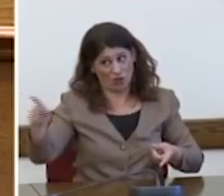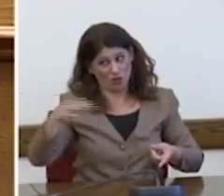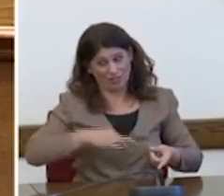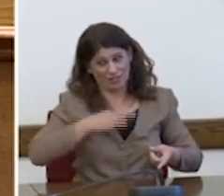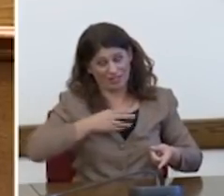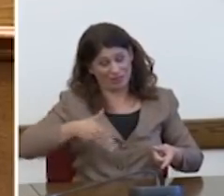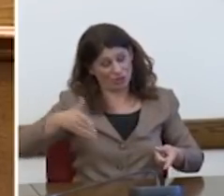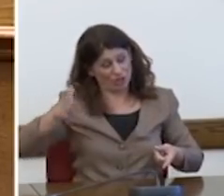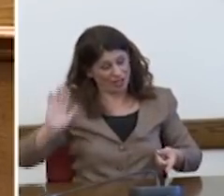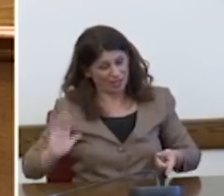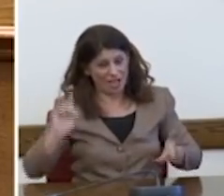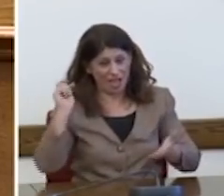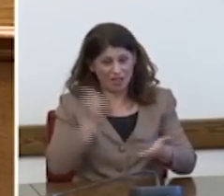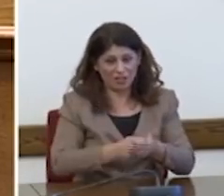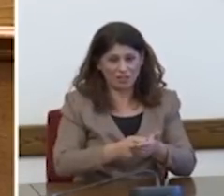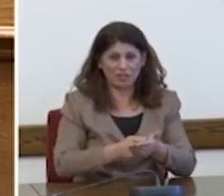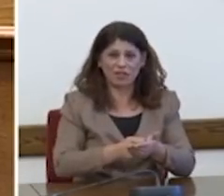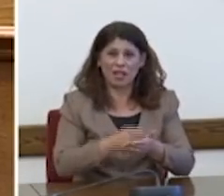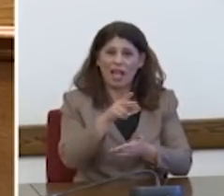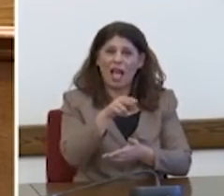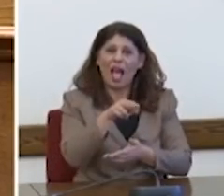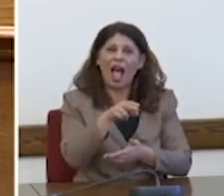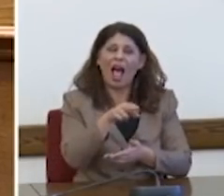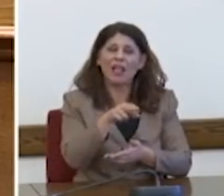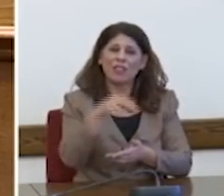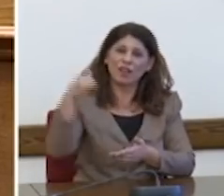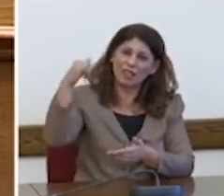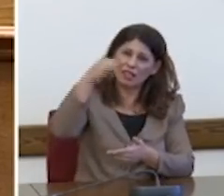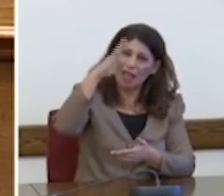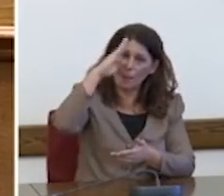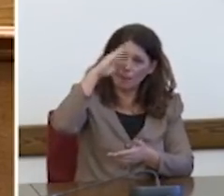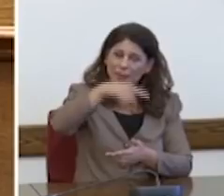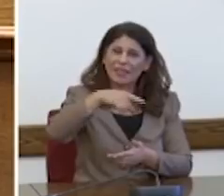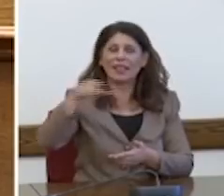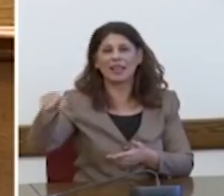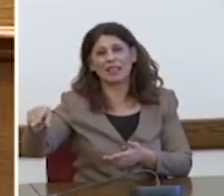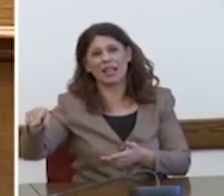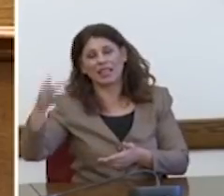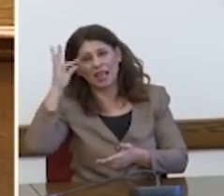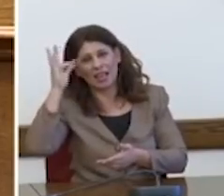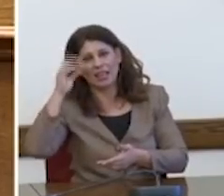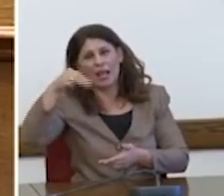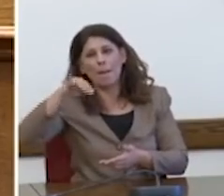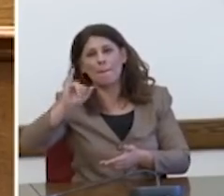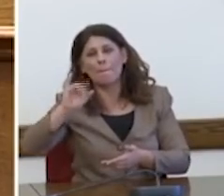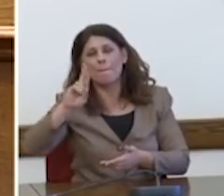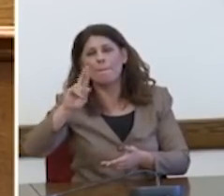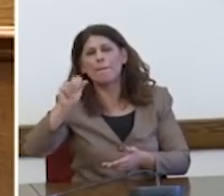αγοράζοντας συγχρόνως αδερφάκια αμερικανικά και γαλλικά αεροπλάνα, τα γνωστά Μιράζ, τον πρόγονο, δηλαδή τον